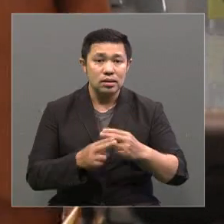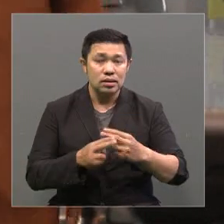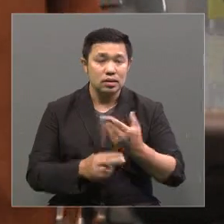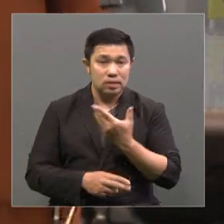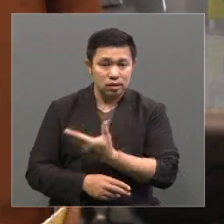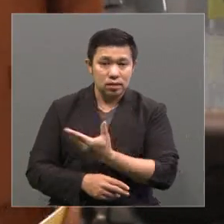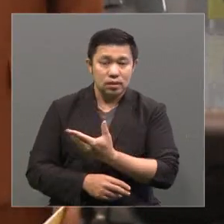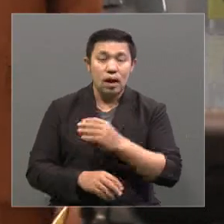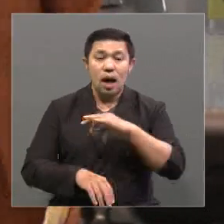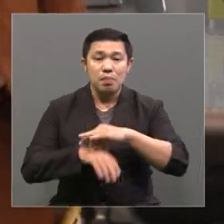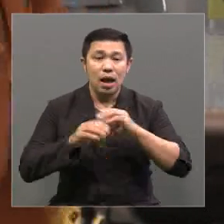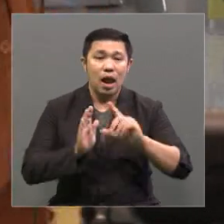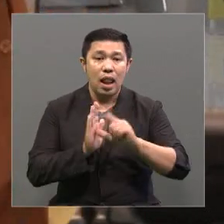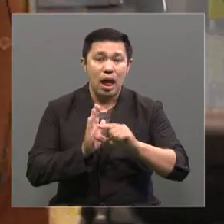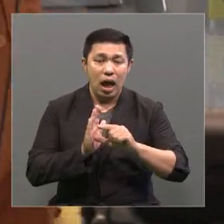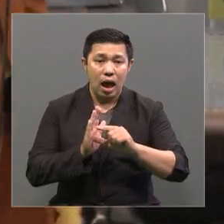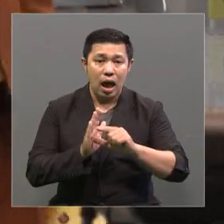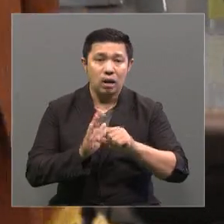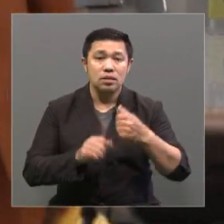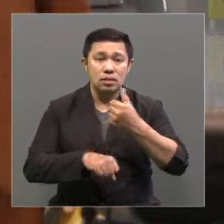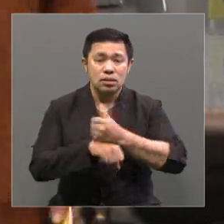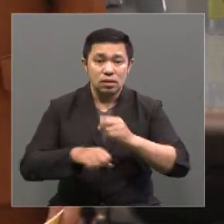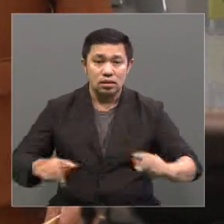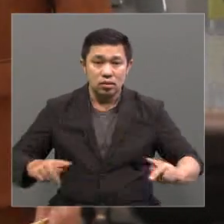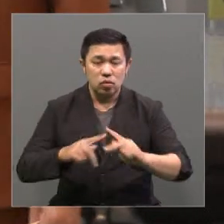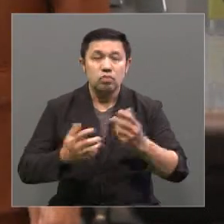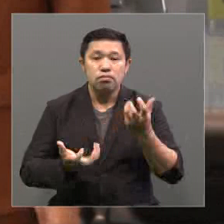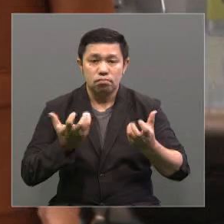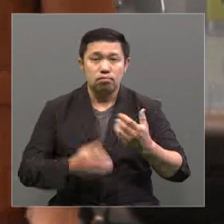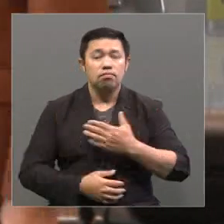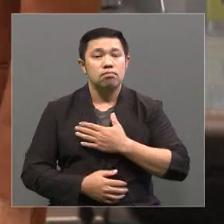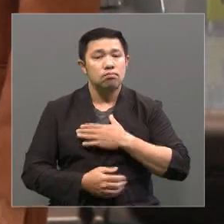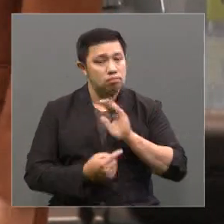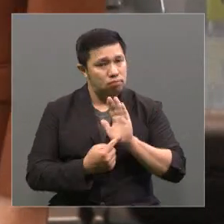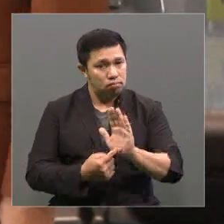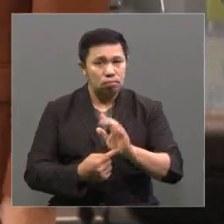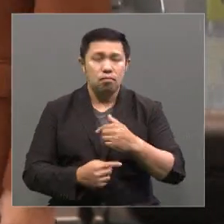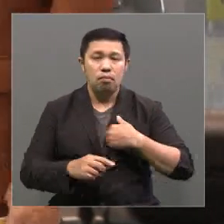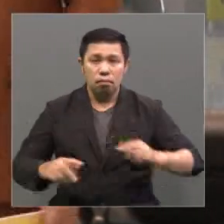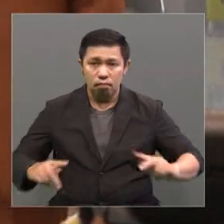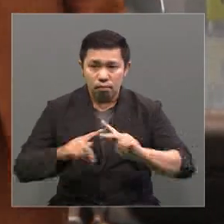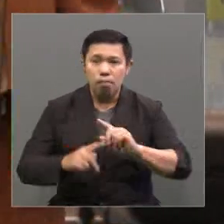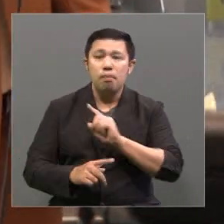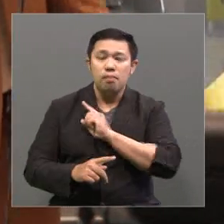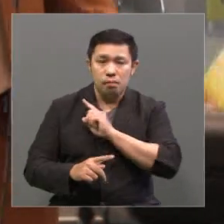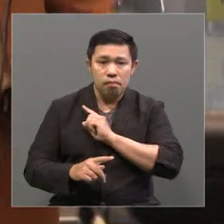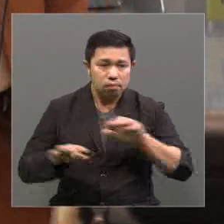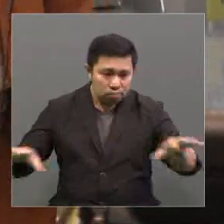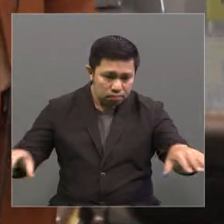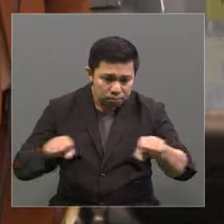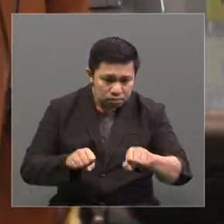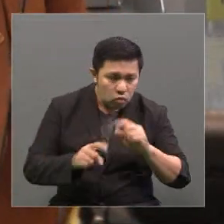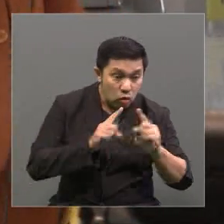ตจิตอารีรัตน์เลขานุการรัฐมนตรีว่าการกระทรวงยุติธรรมก็ยืนยันว่ากระทรวงเนี่ยพร้อมที่จะเป็นตัวกลางเจรจ